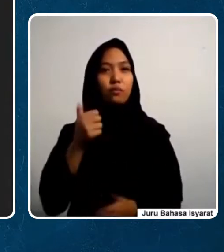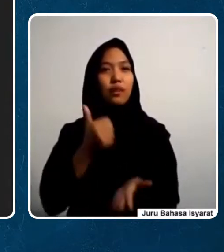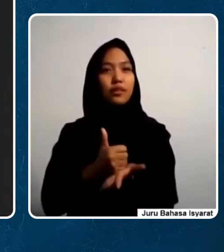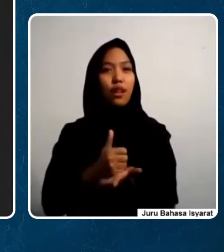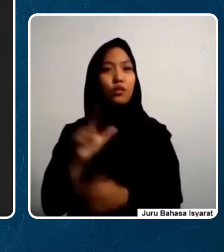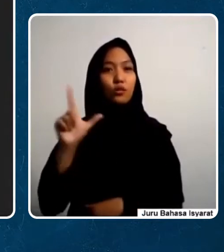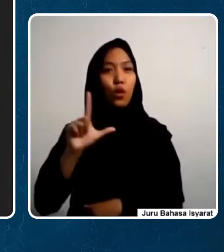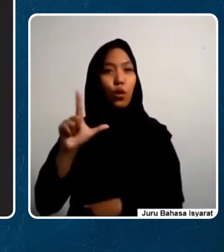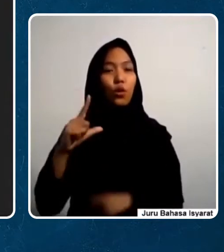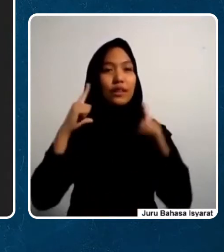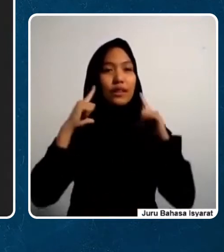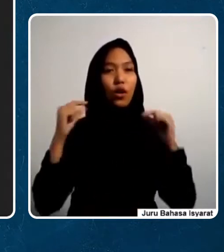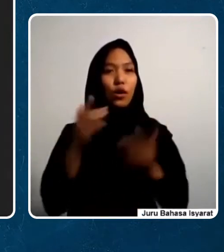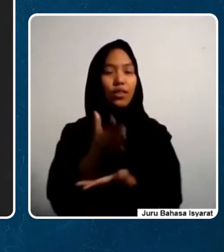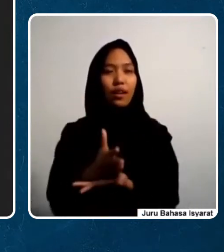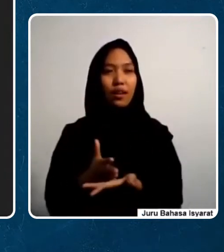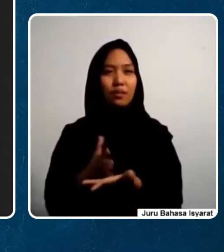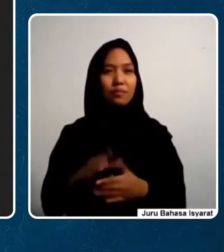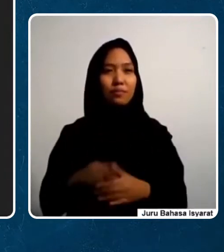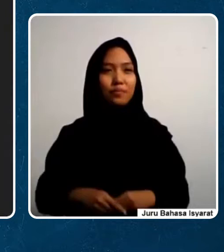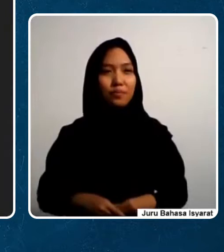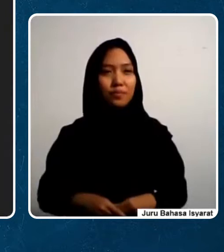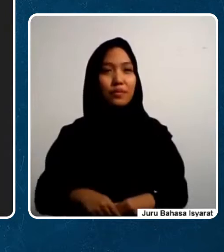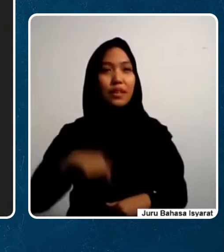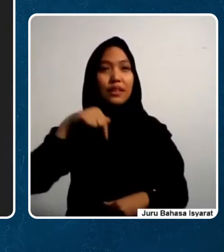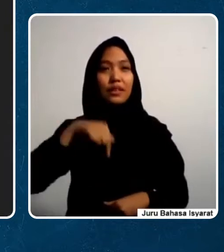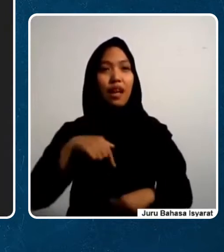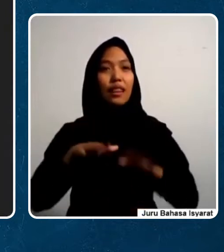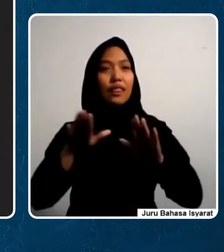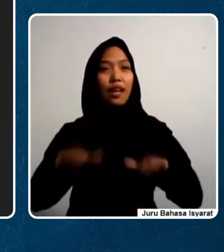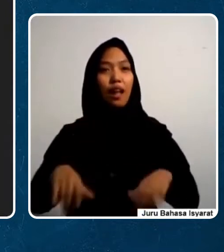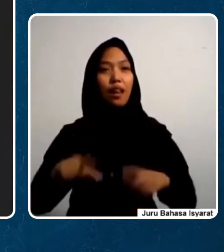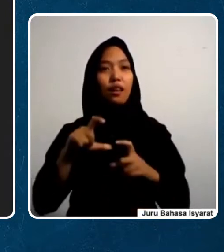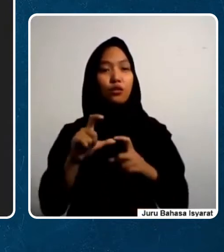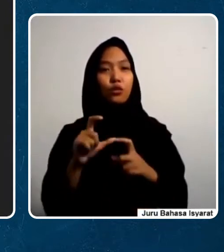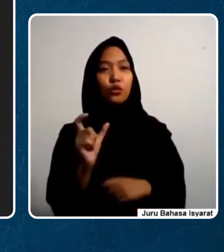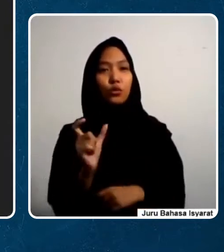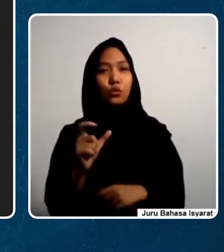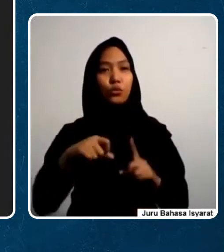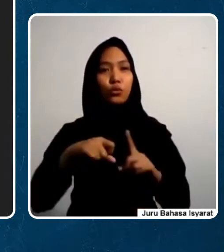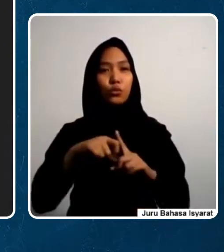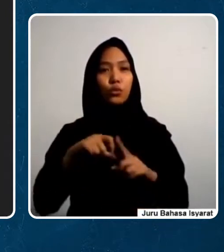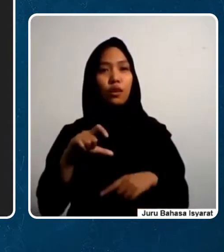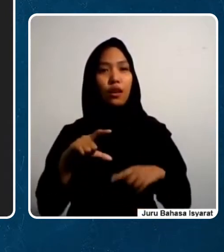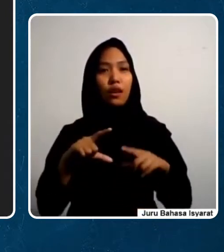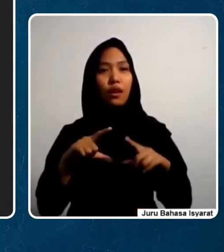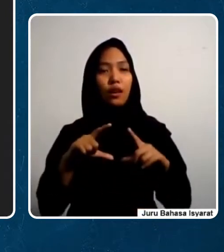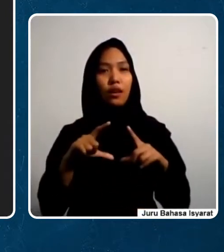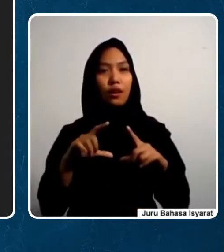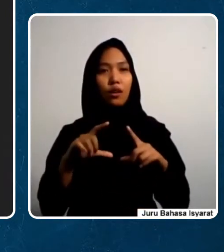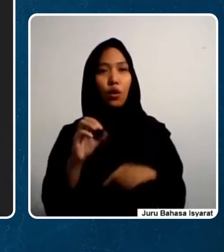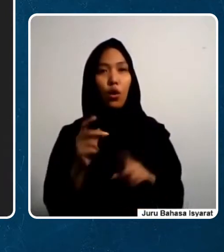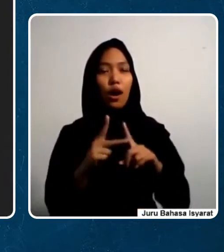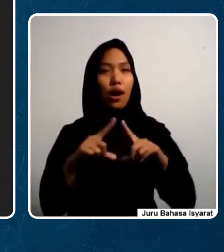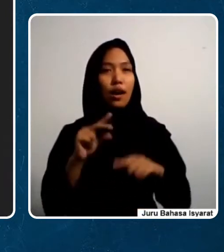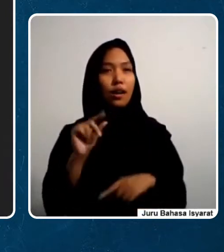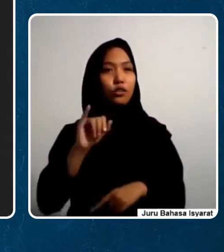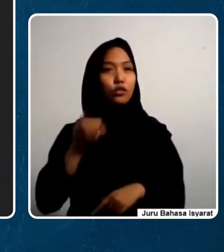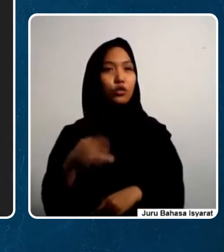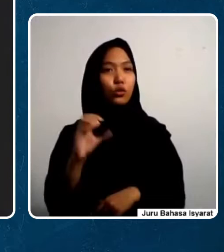Tengah. Sekarang tinggal di Sukoharjo. Saya adalah atlet Paralimpik